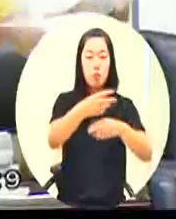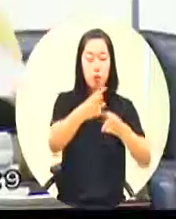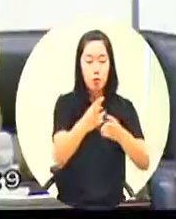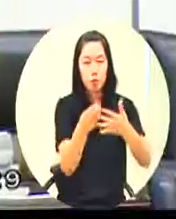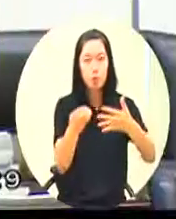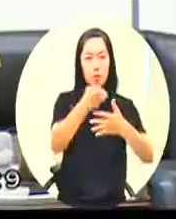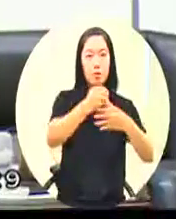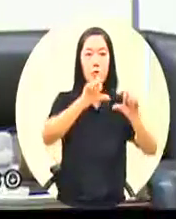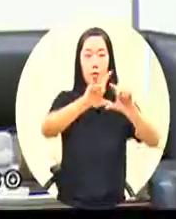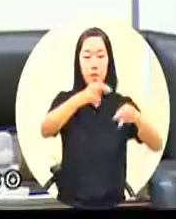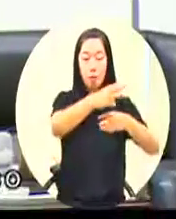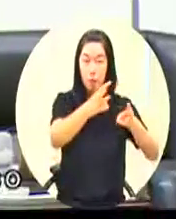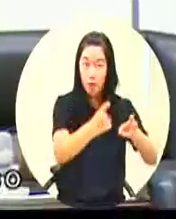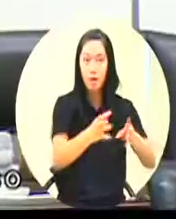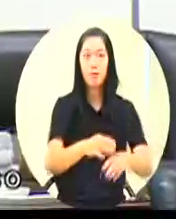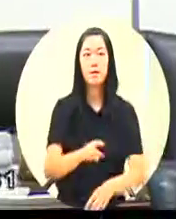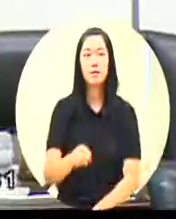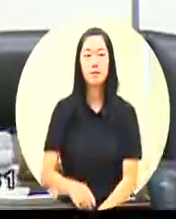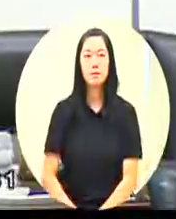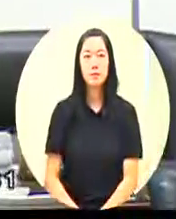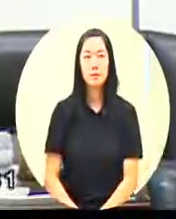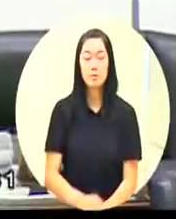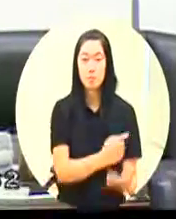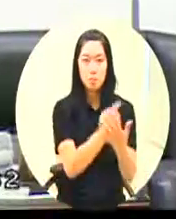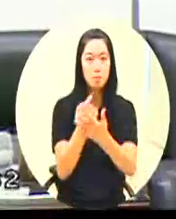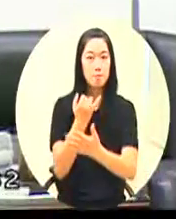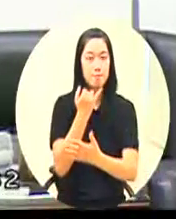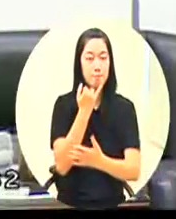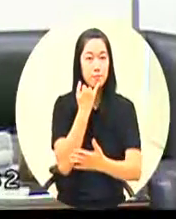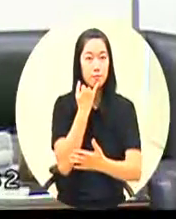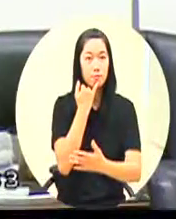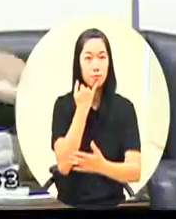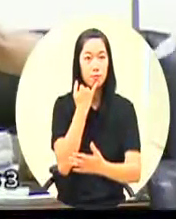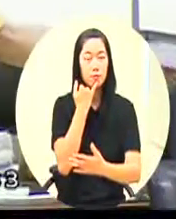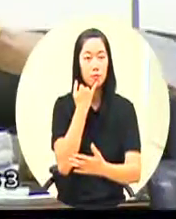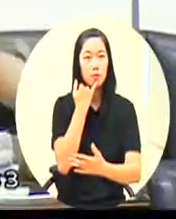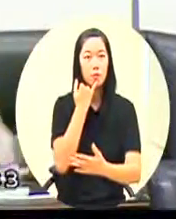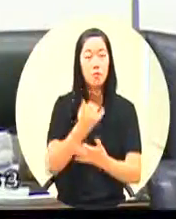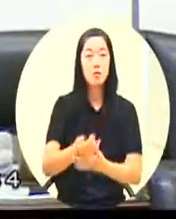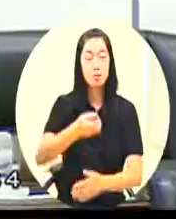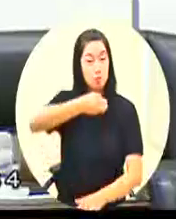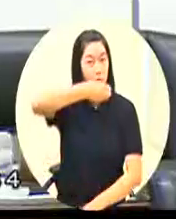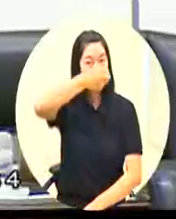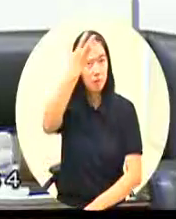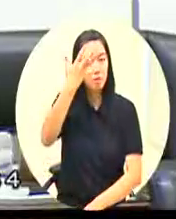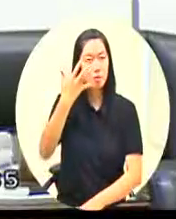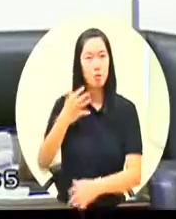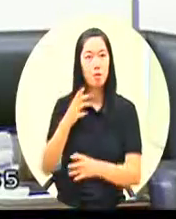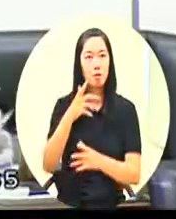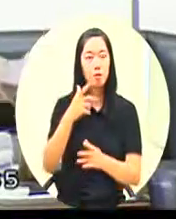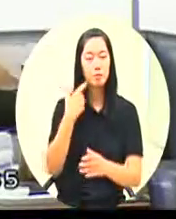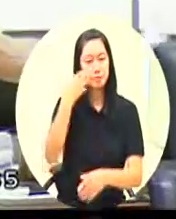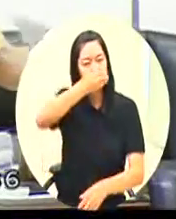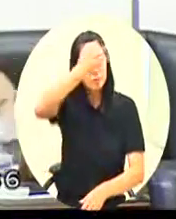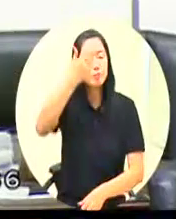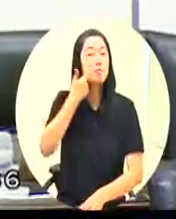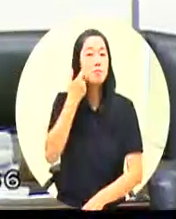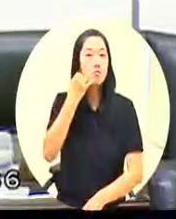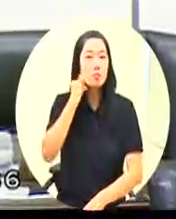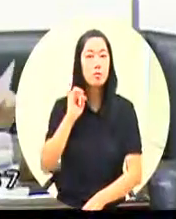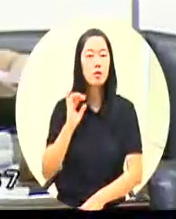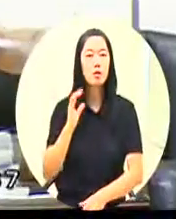砸下去，砸死，然后大家又可以减轻年轻那些家长的这个财